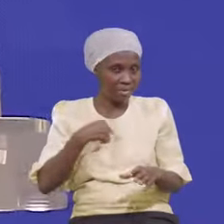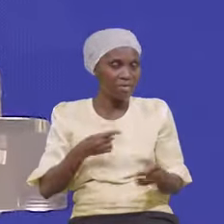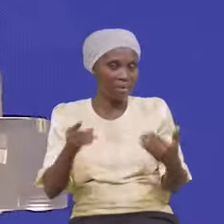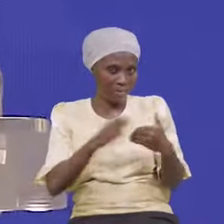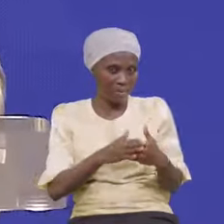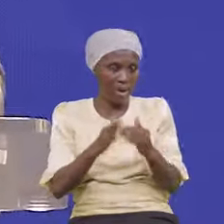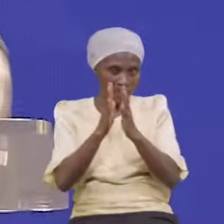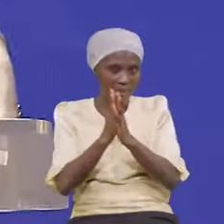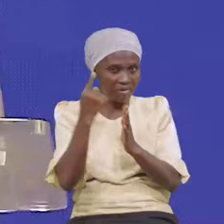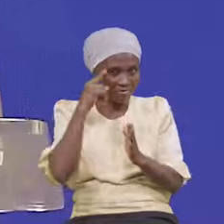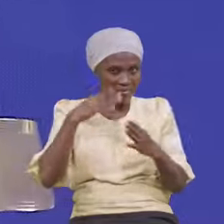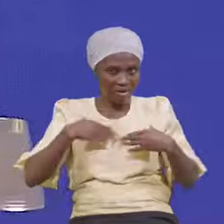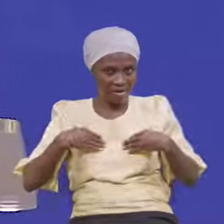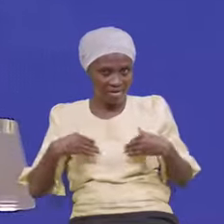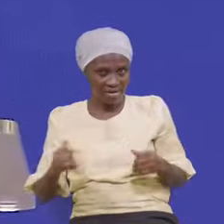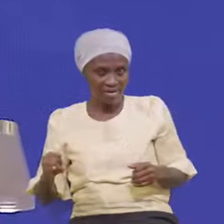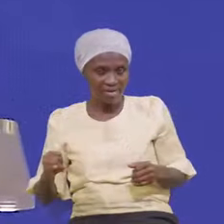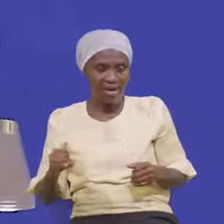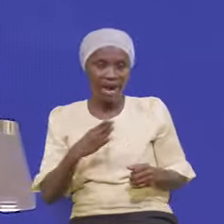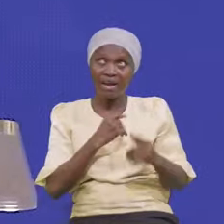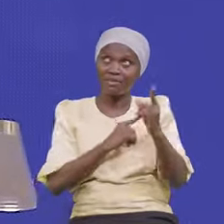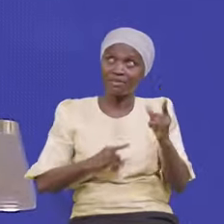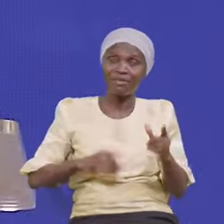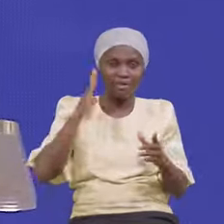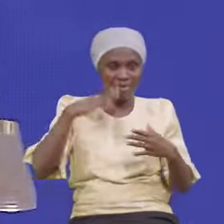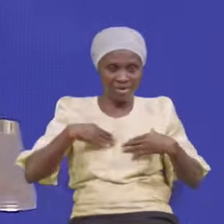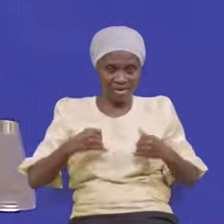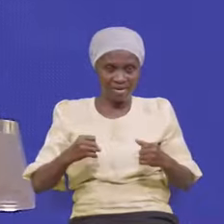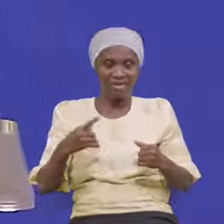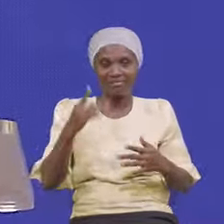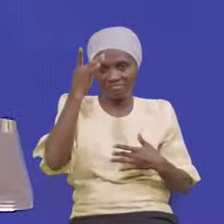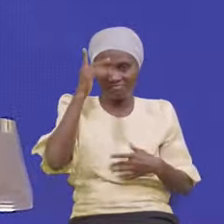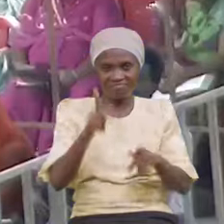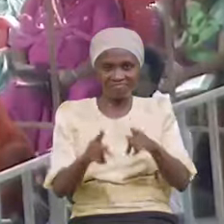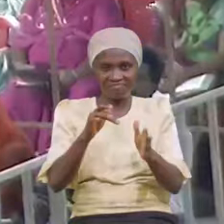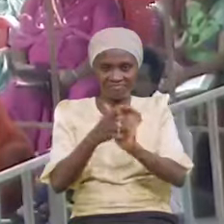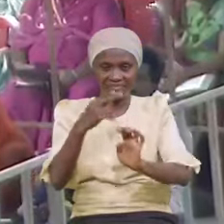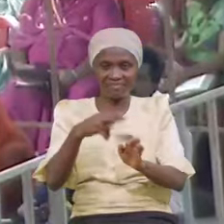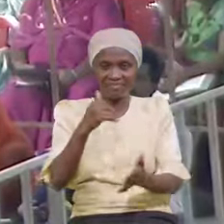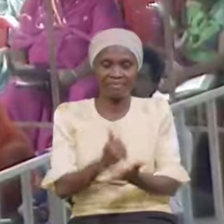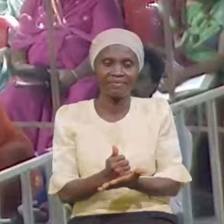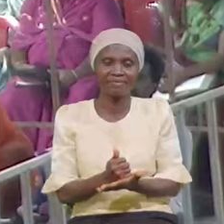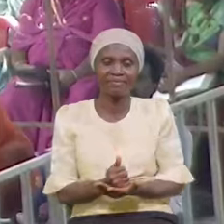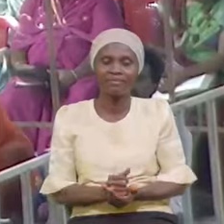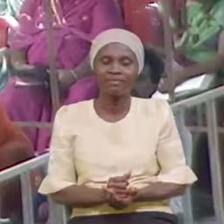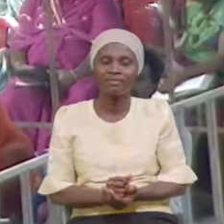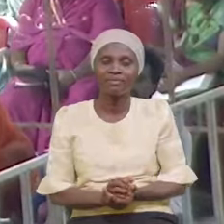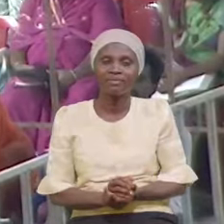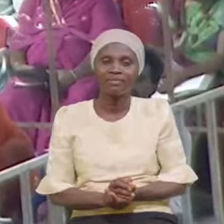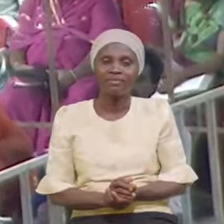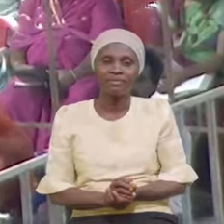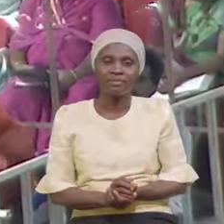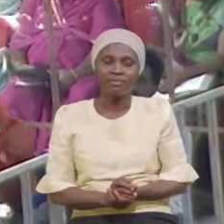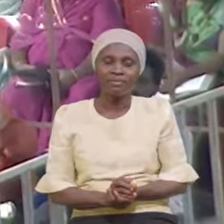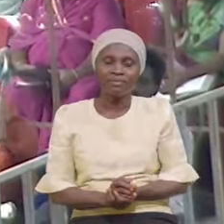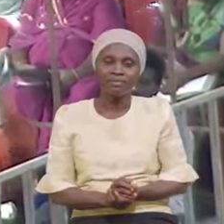then I'll pray for healing and the lord will heal the sick కొద్ది నిమిషాల విరామం తర్వాత నేను మరలా వస్తాను రోగంతో